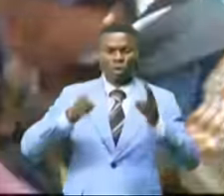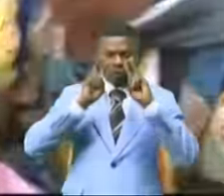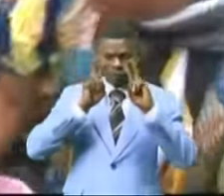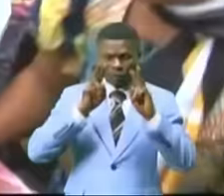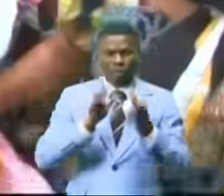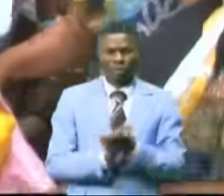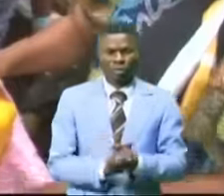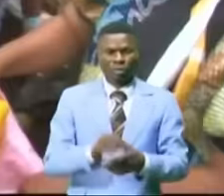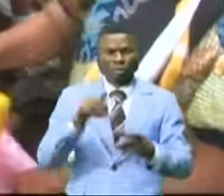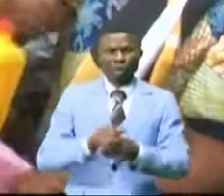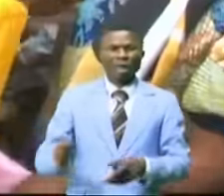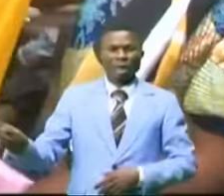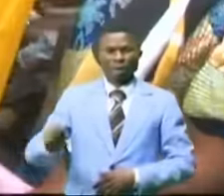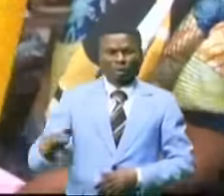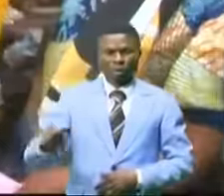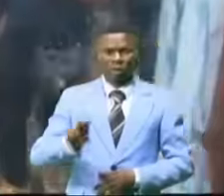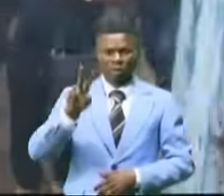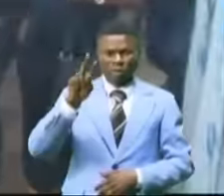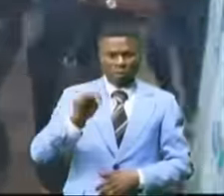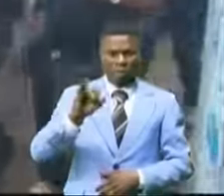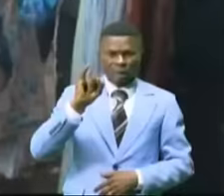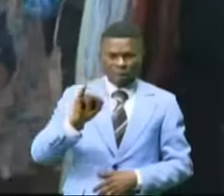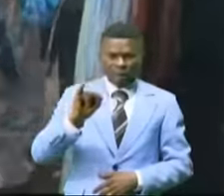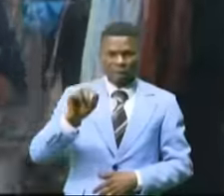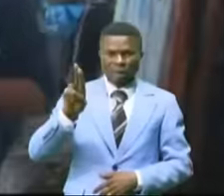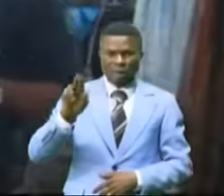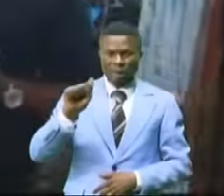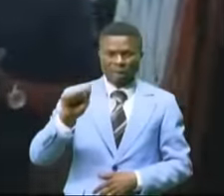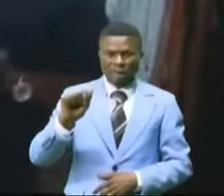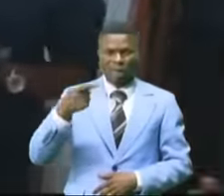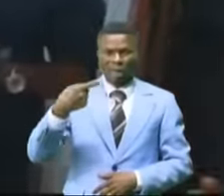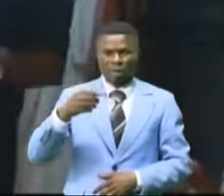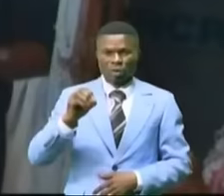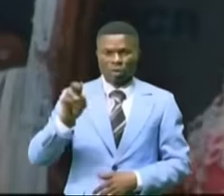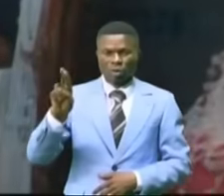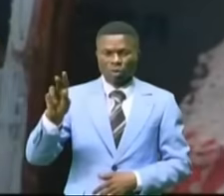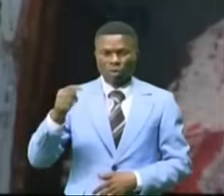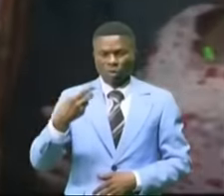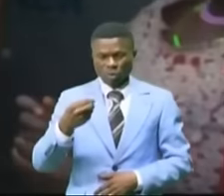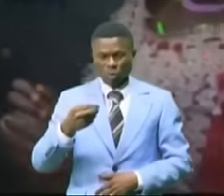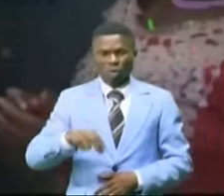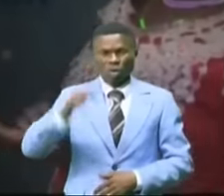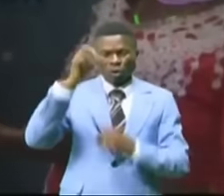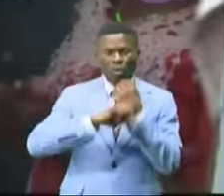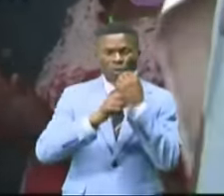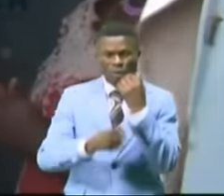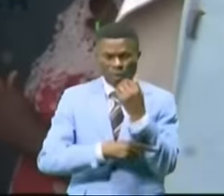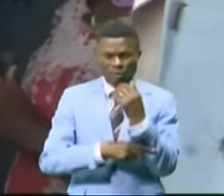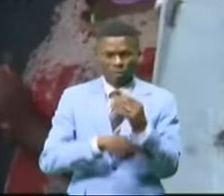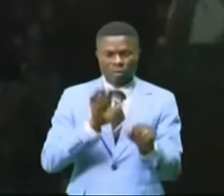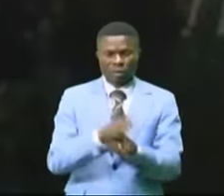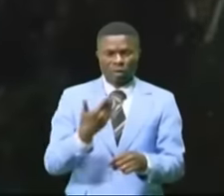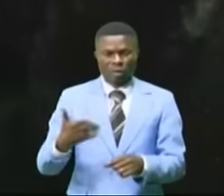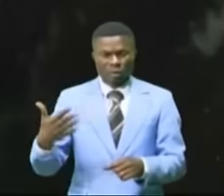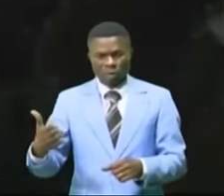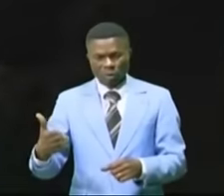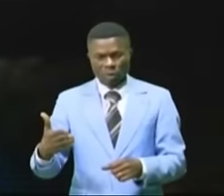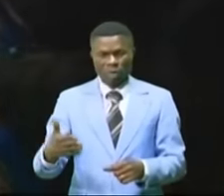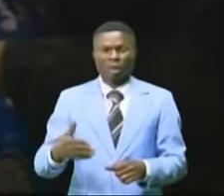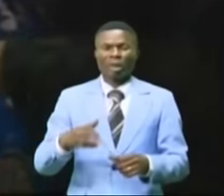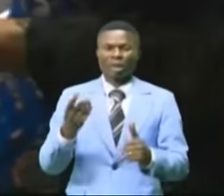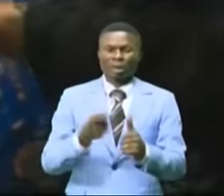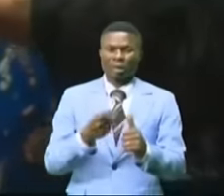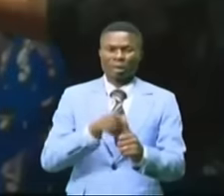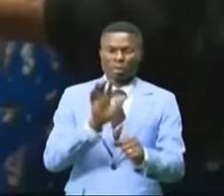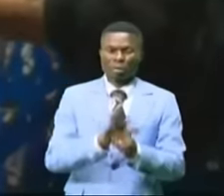Nous sommes dans les territoires des Niragongo, dans le Nord Kivu. À titre symbolique, des kits de résilience composés